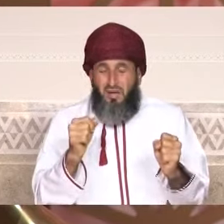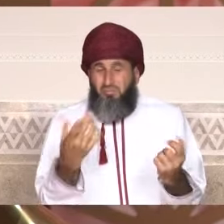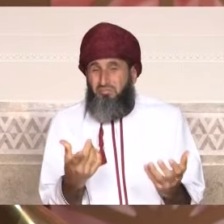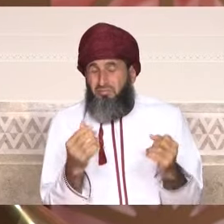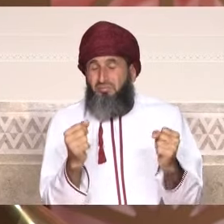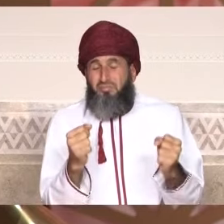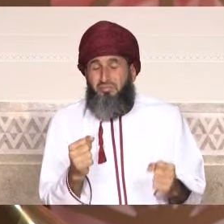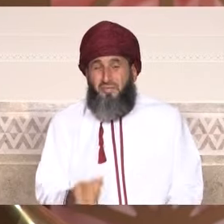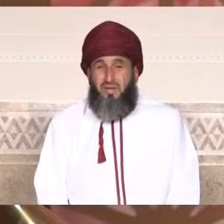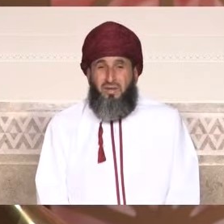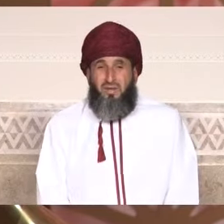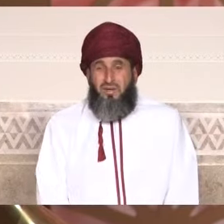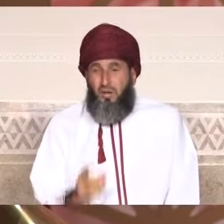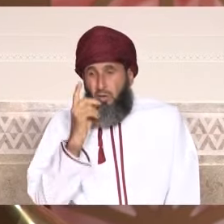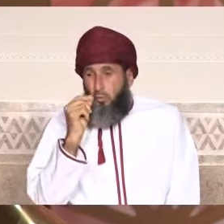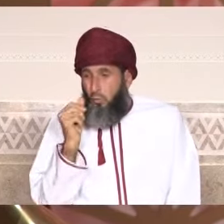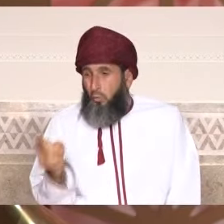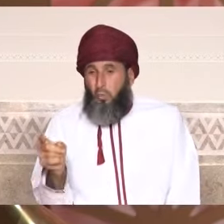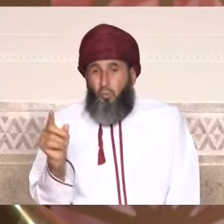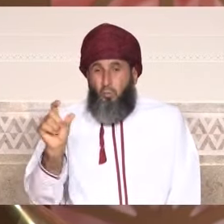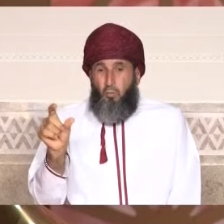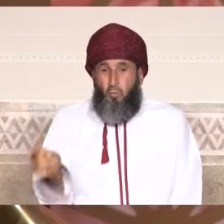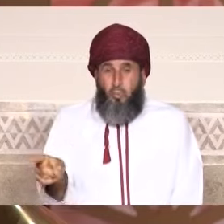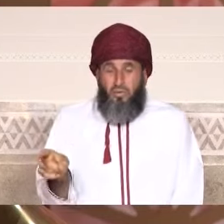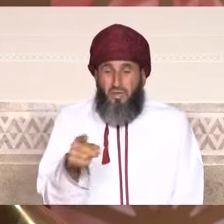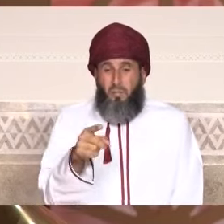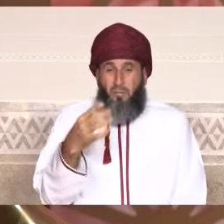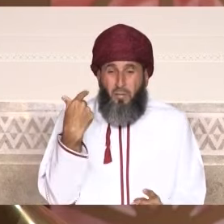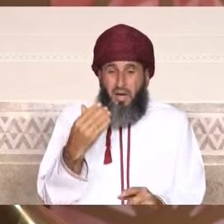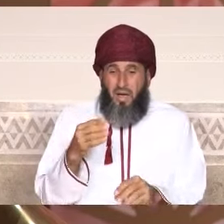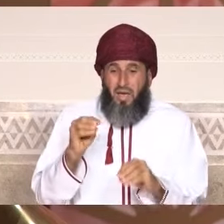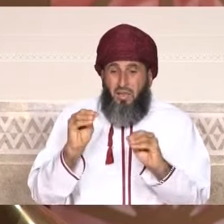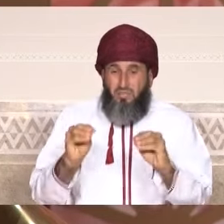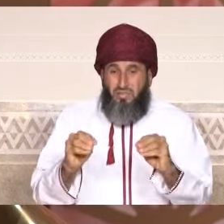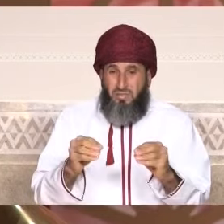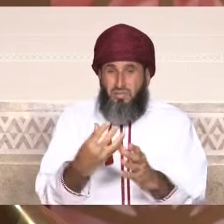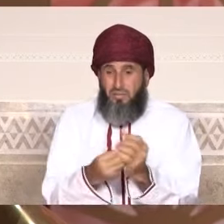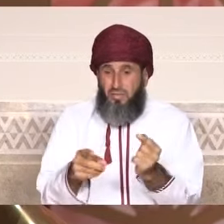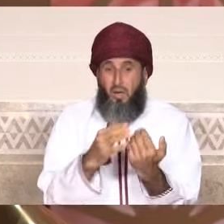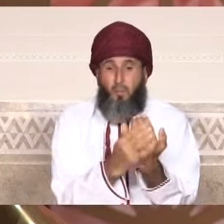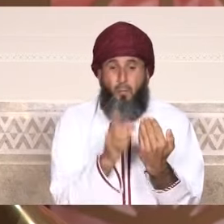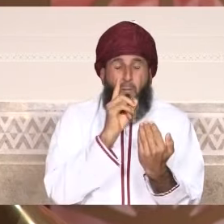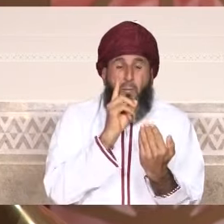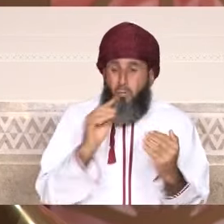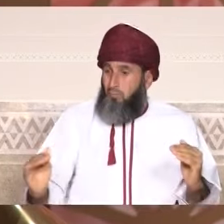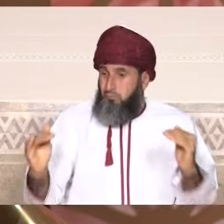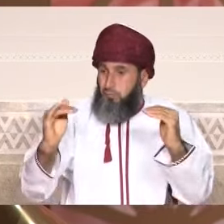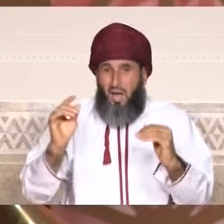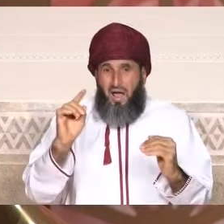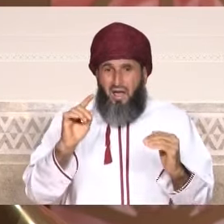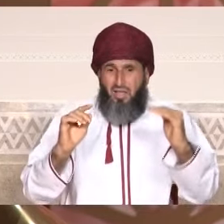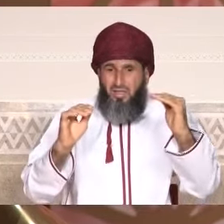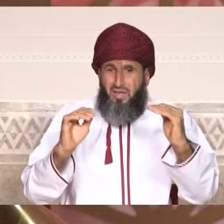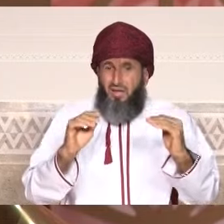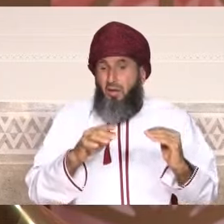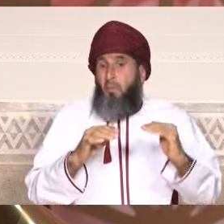حال الرجل فيها، في هذه القضايا المتعلقة بالتربية والأمومة، فإنهما متساويان على أقل تقدير،